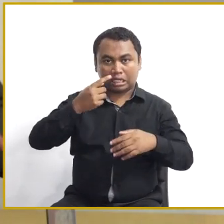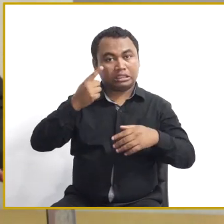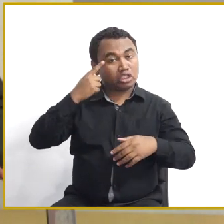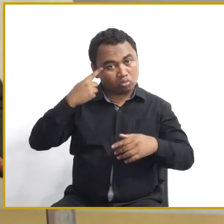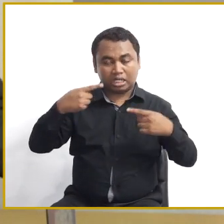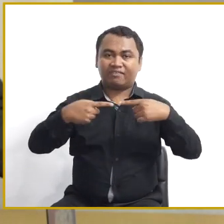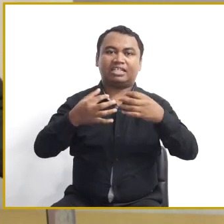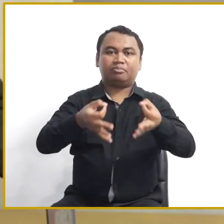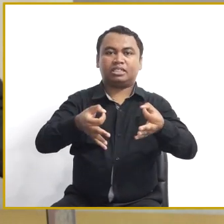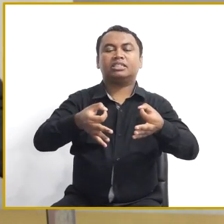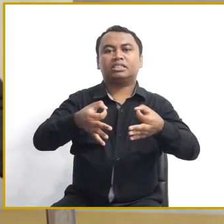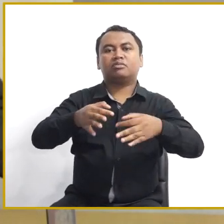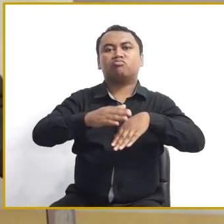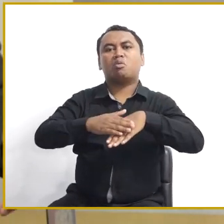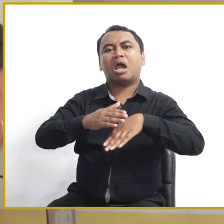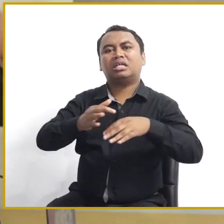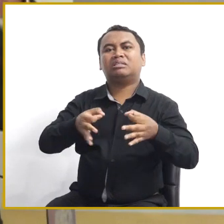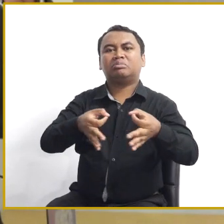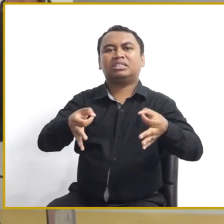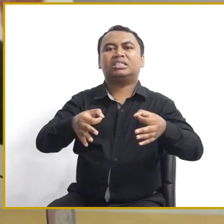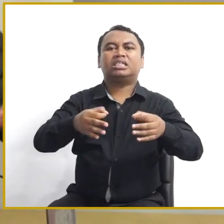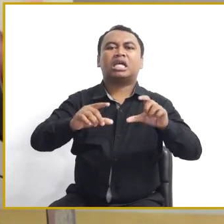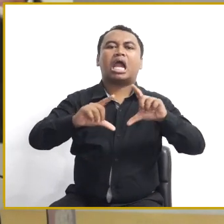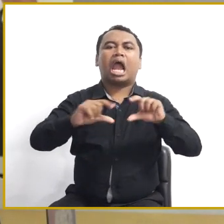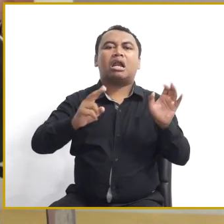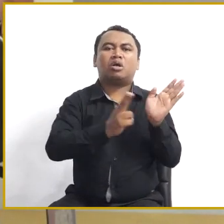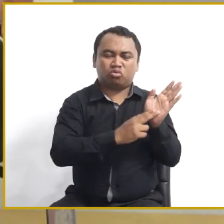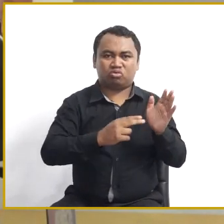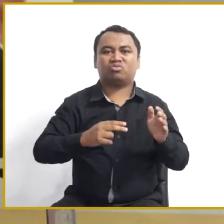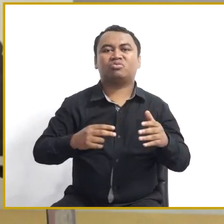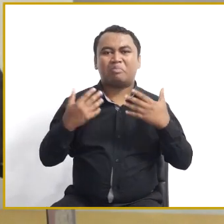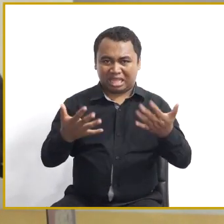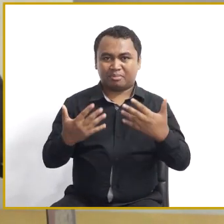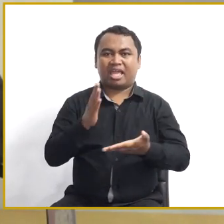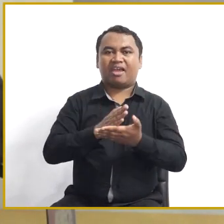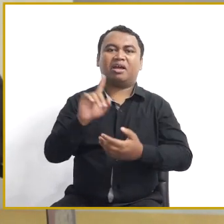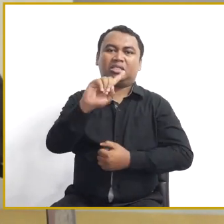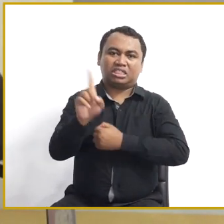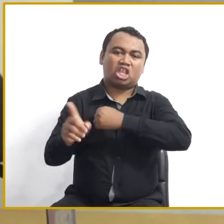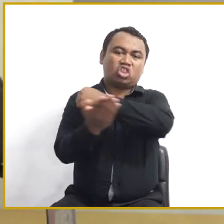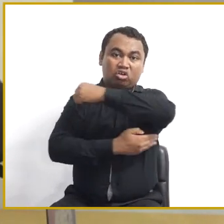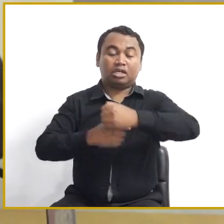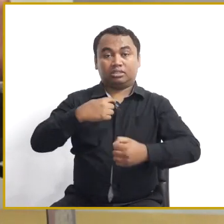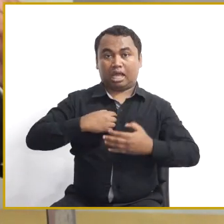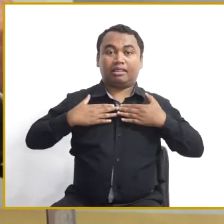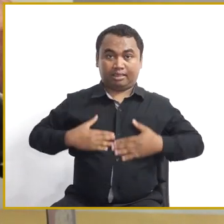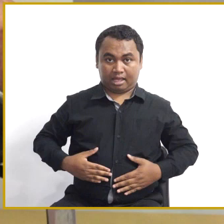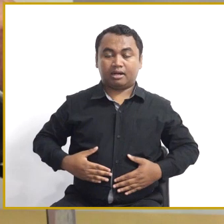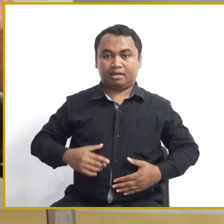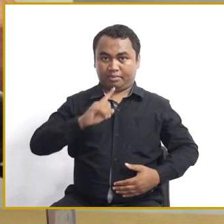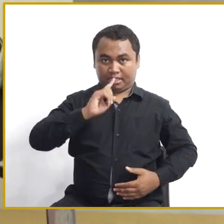semana nazi nasionaliti zai. Ifa amatona, amajat tona, sama nuka nazanya, ti resko